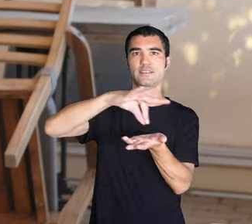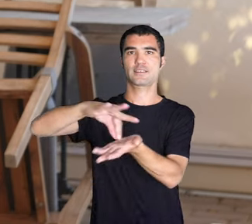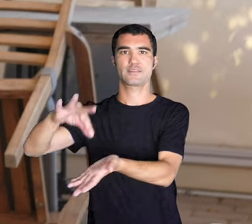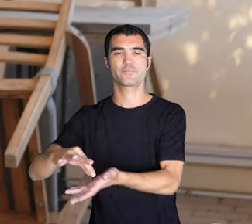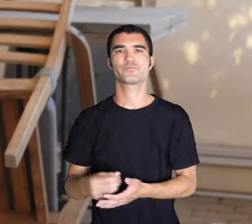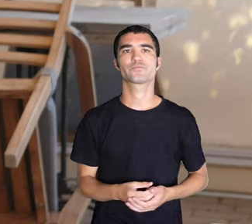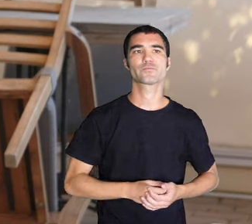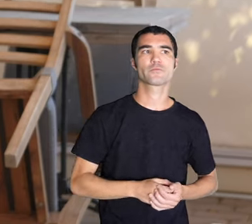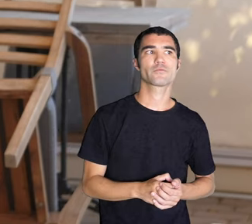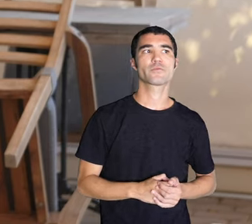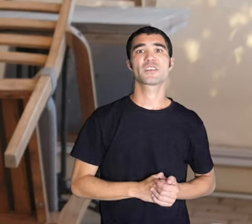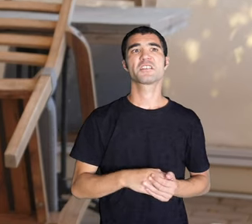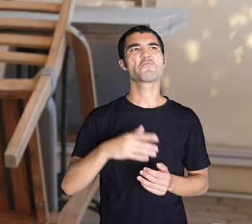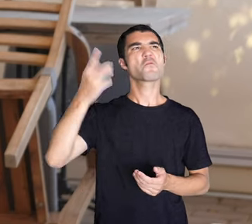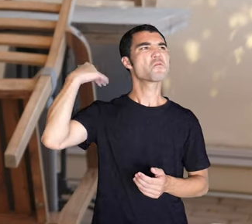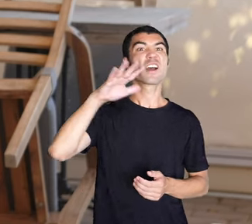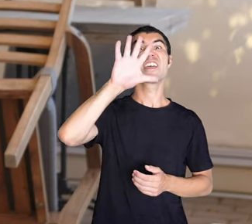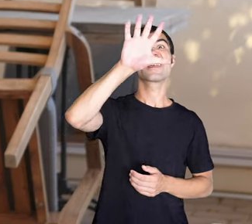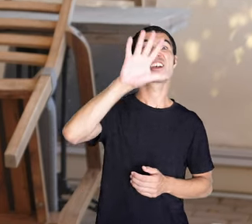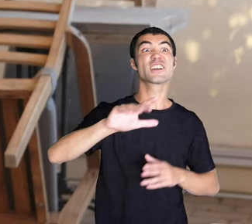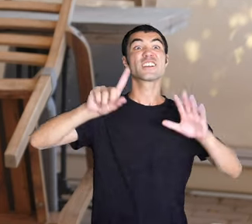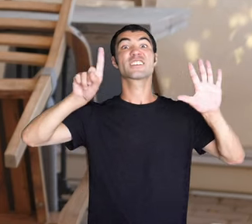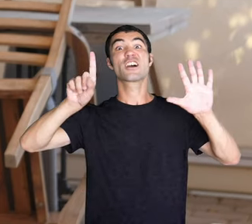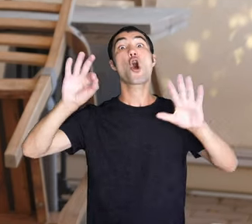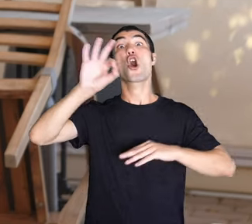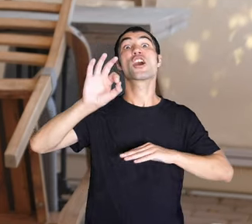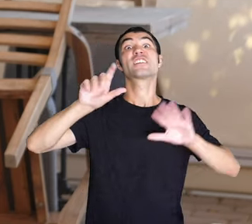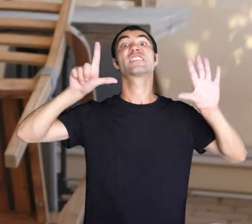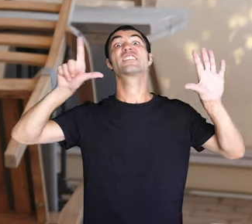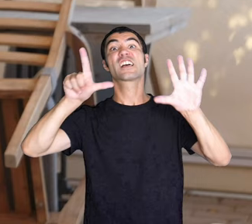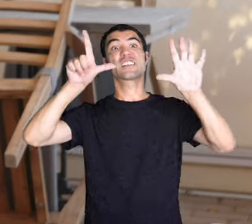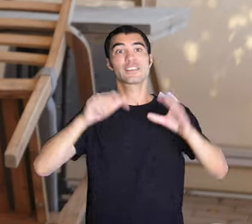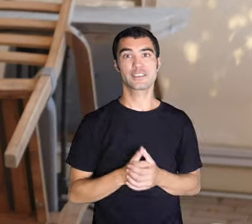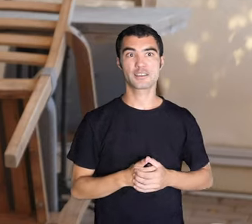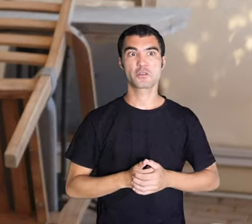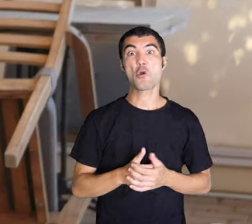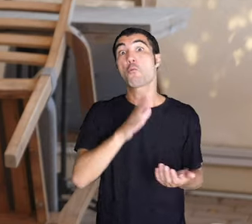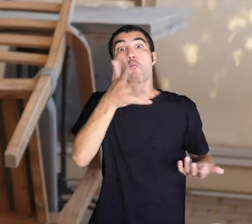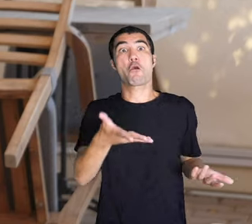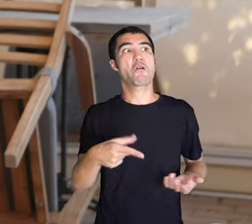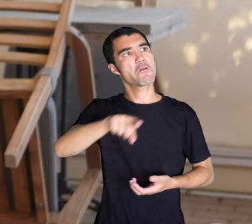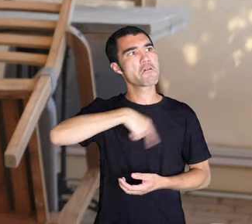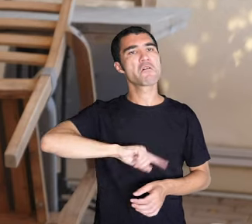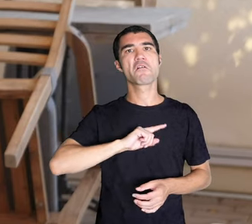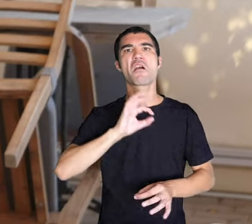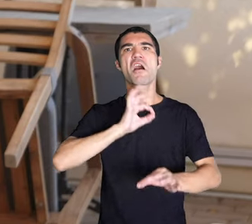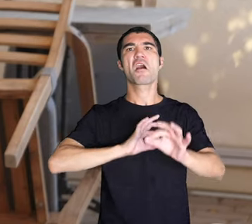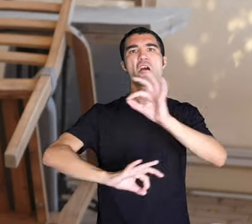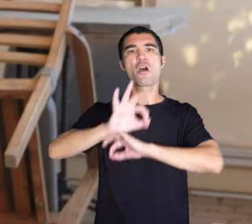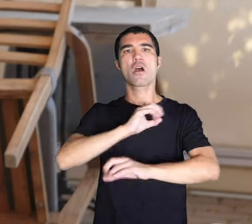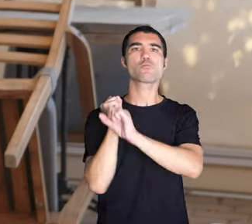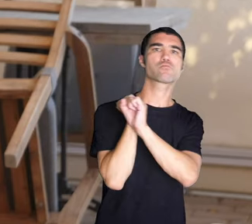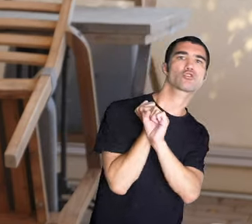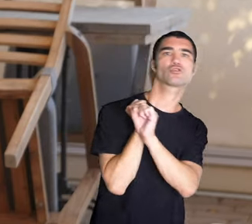eren 5 o 6 o 7, i li varen dir, per què? que no fóim una, una professó